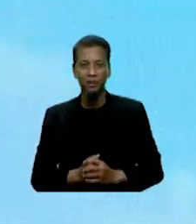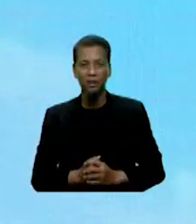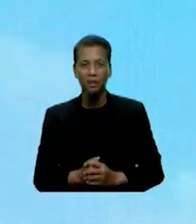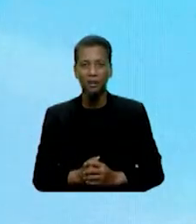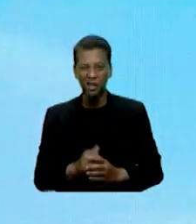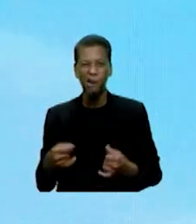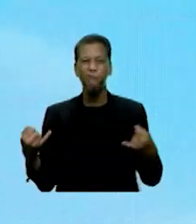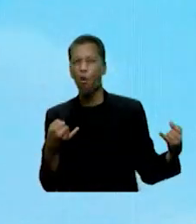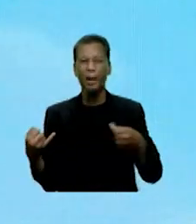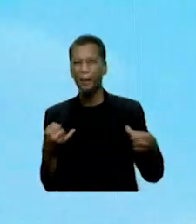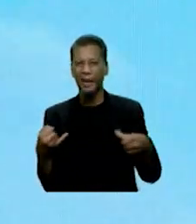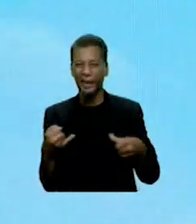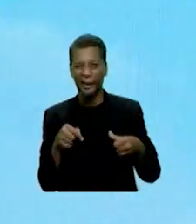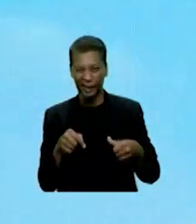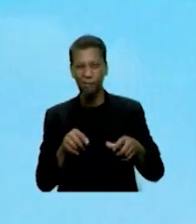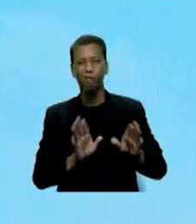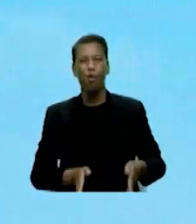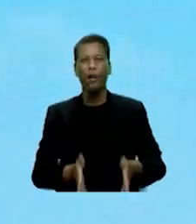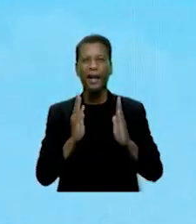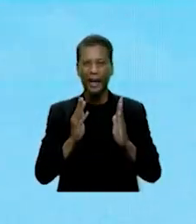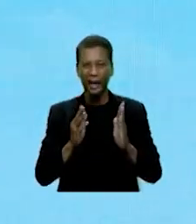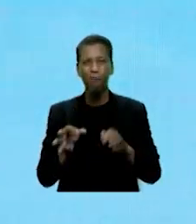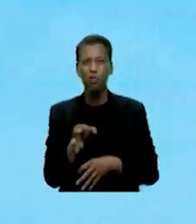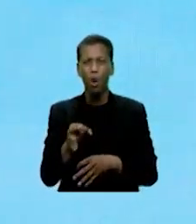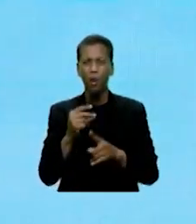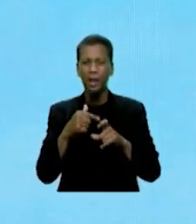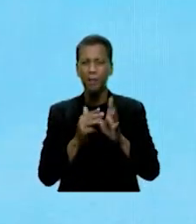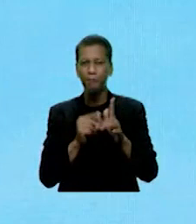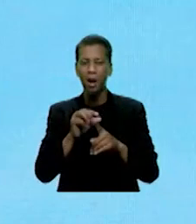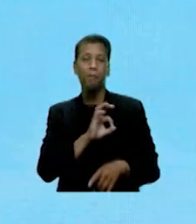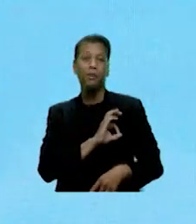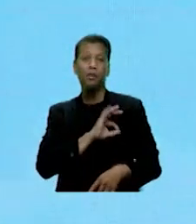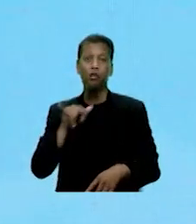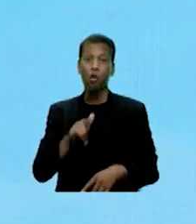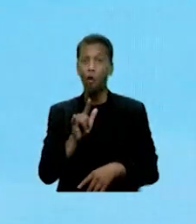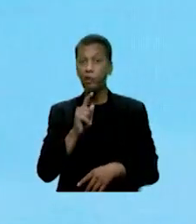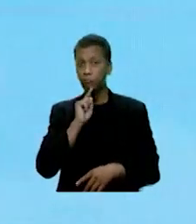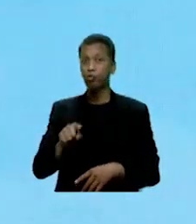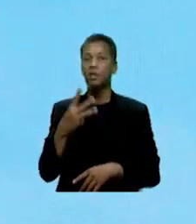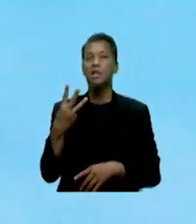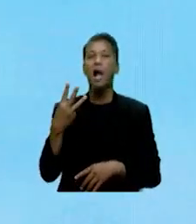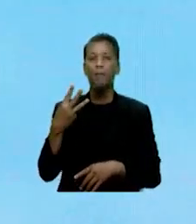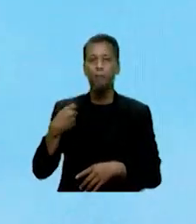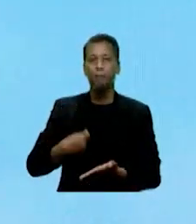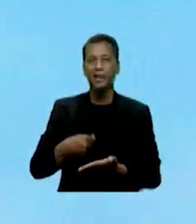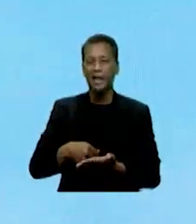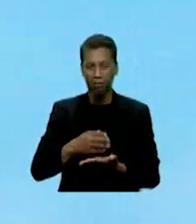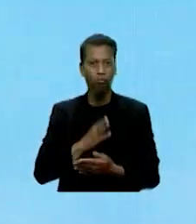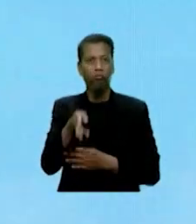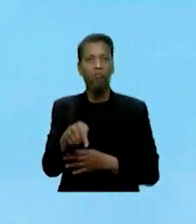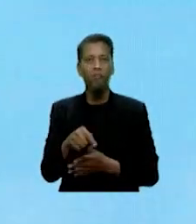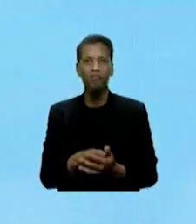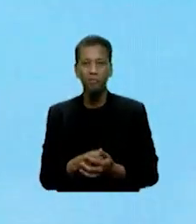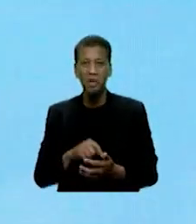Polemik terkait proyek strategis nasional di Pulau Rempang dan Galang. Presiden Joko Widodo mengutus 3 menteri untuk menyelesaikan perkara. Hingga kini